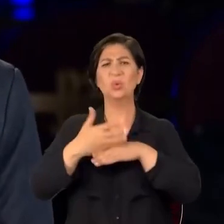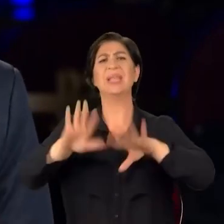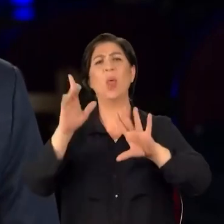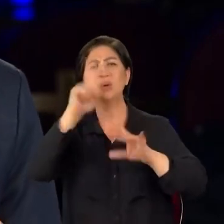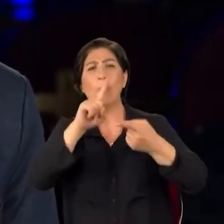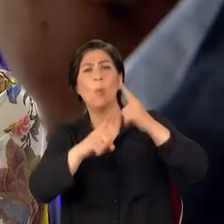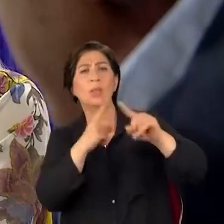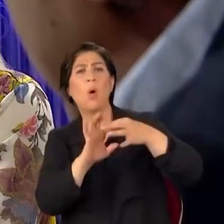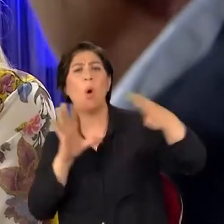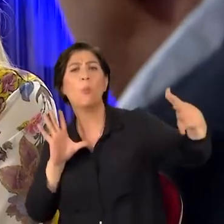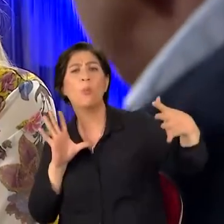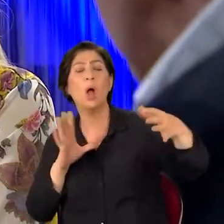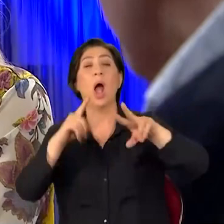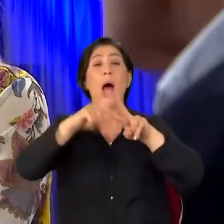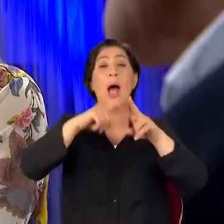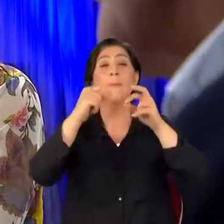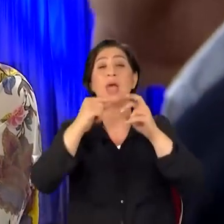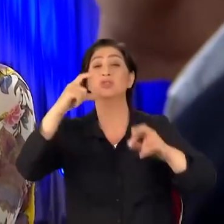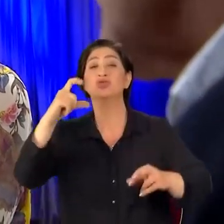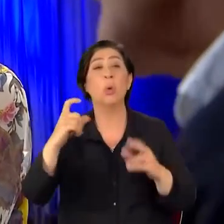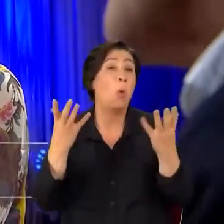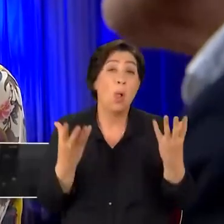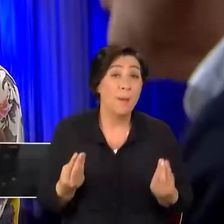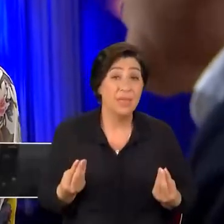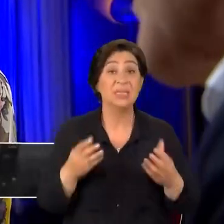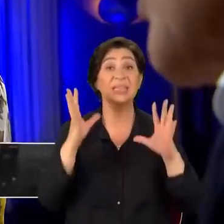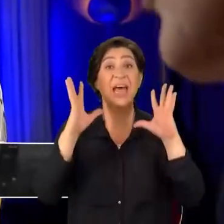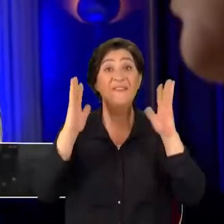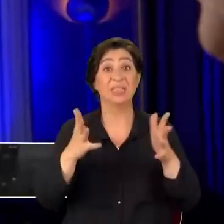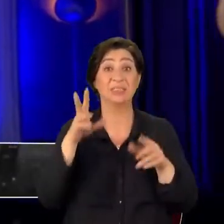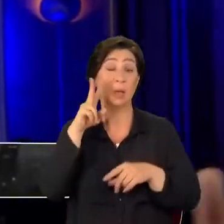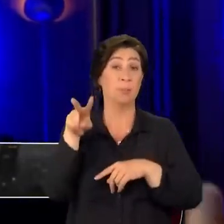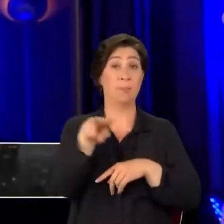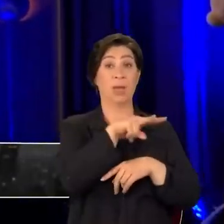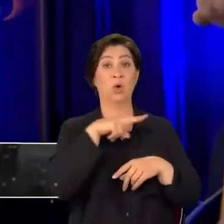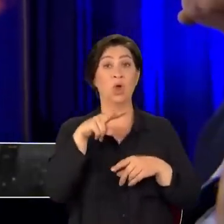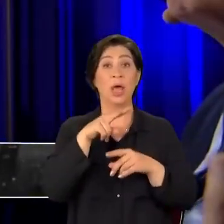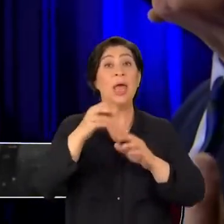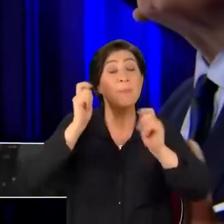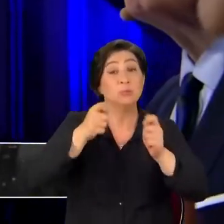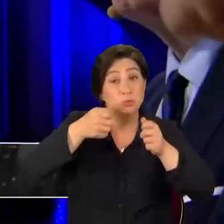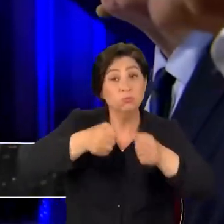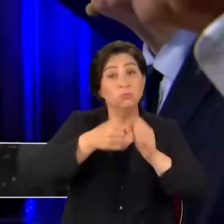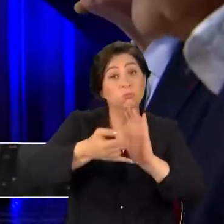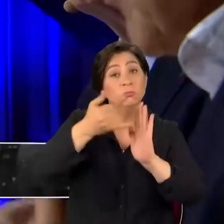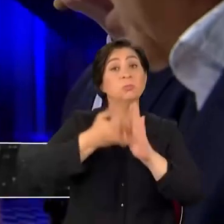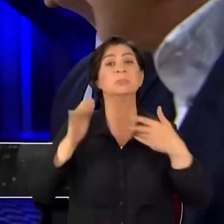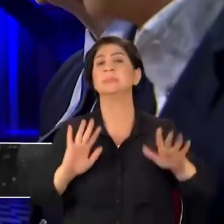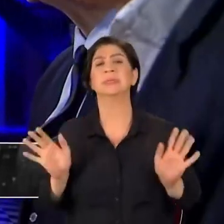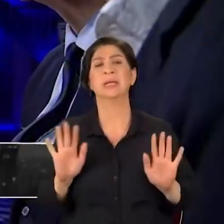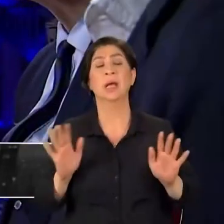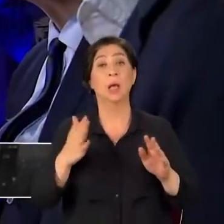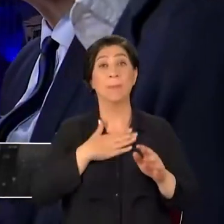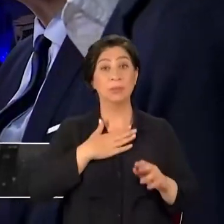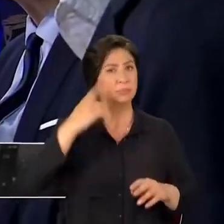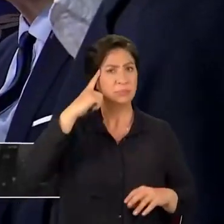dünyasında, A da B de C de hayatta olabilir. Daha çoğulcu bir yerden bakıyorlar. Halbuki İkna bizim, etmek zorunda değil. Evet, halbuki benim zihin dünyam A mı B